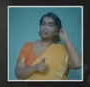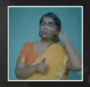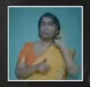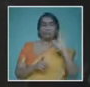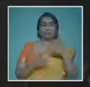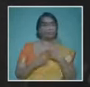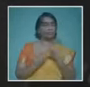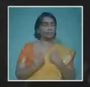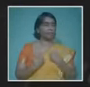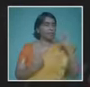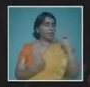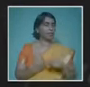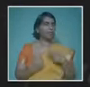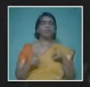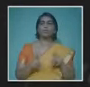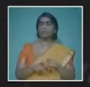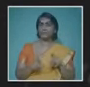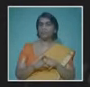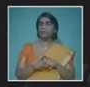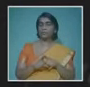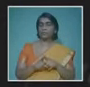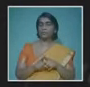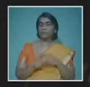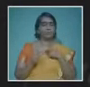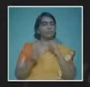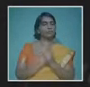අපි ලැබපු ජයග්‍රහණයක් බවට අපිට